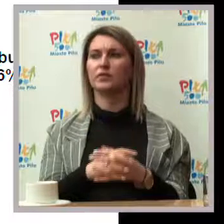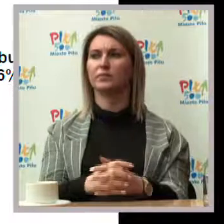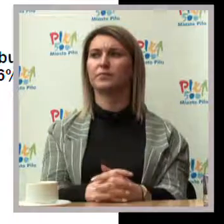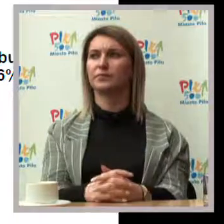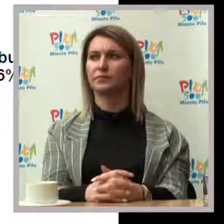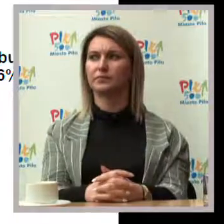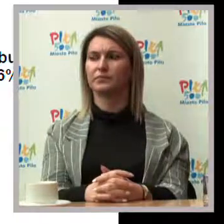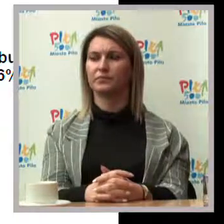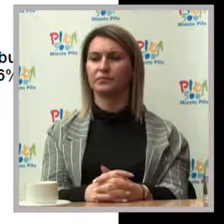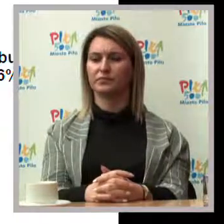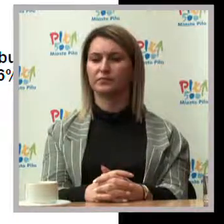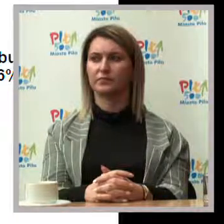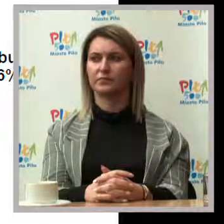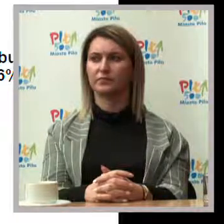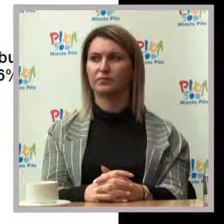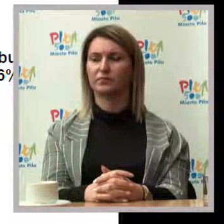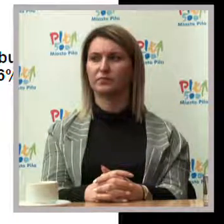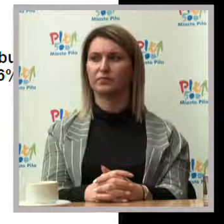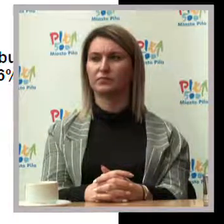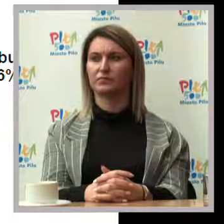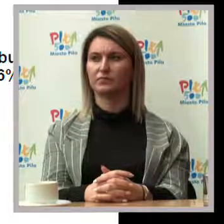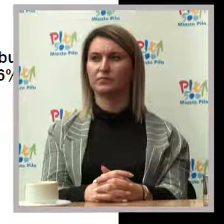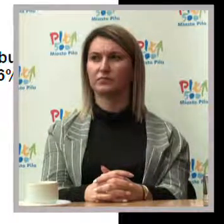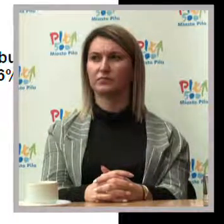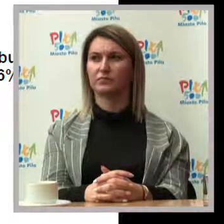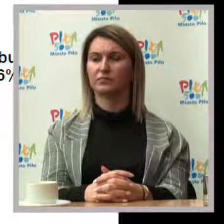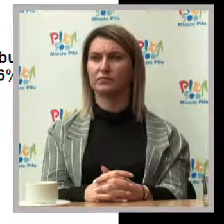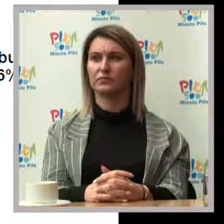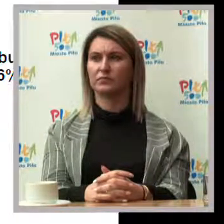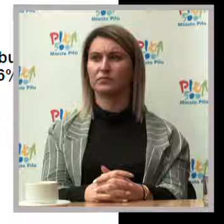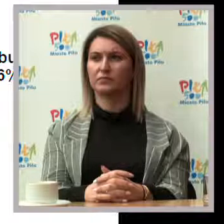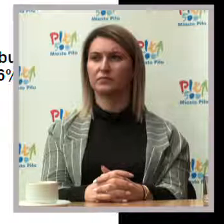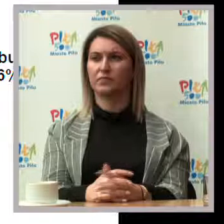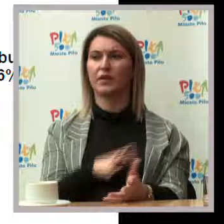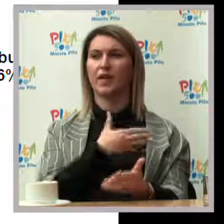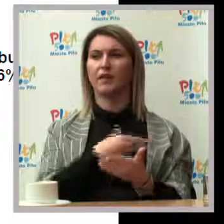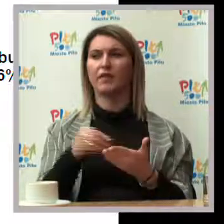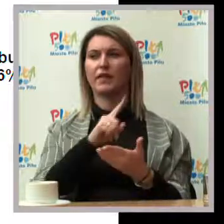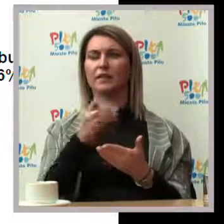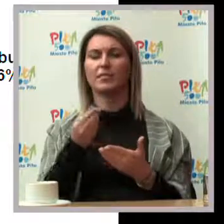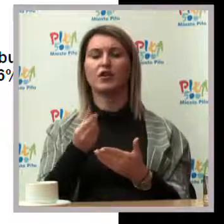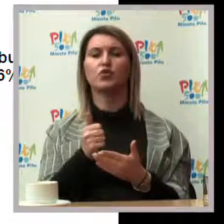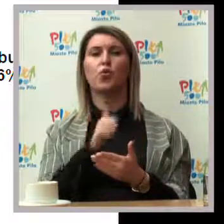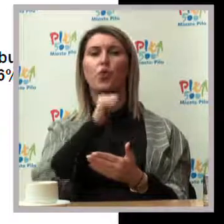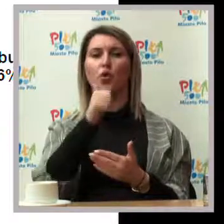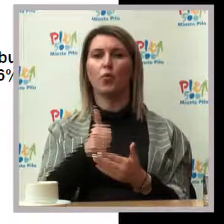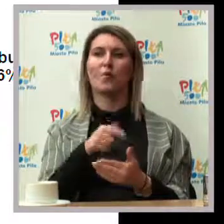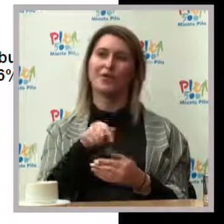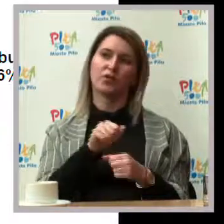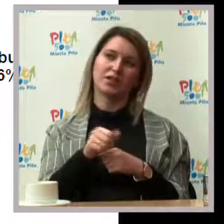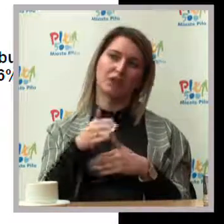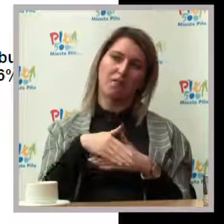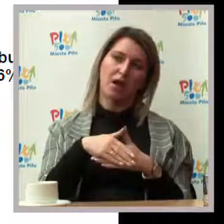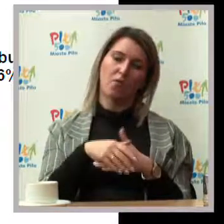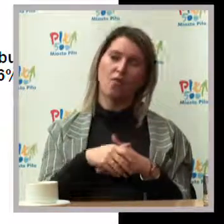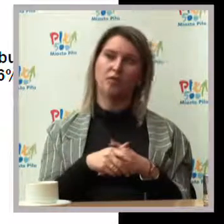jest to 1,37% i wydatki ze środków Unii Europejskiej. Jest to w tej chwili niewiele, natomiast stanowią